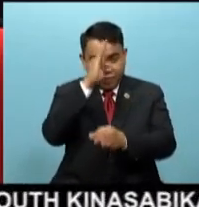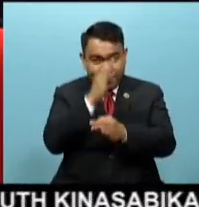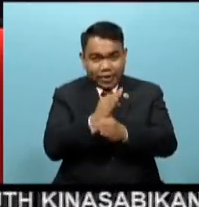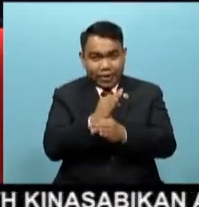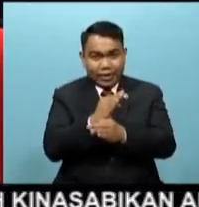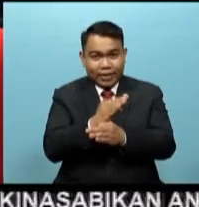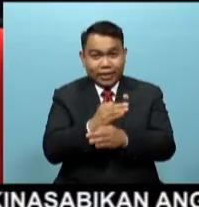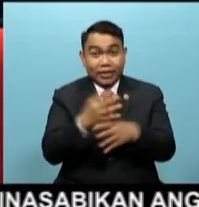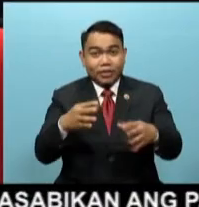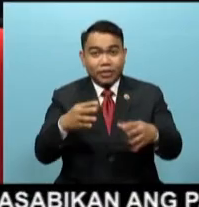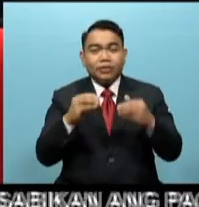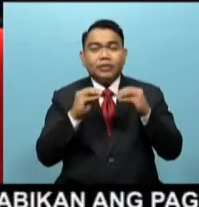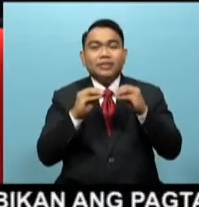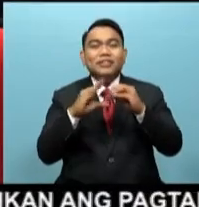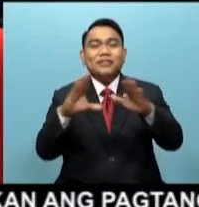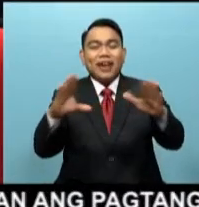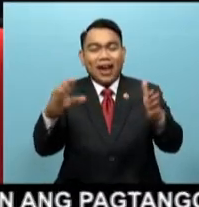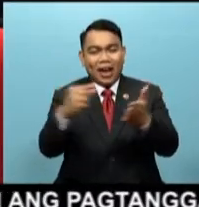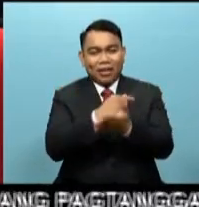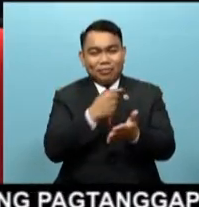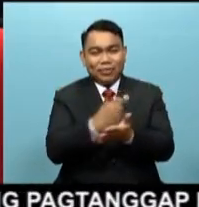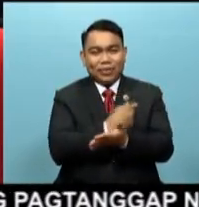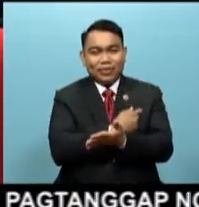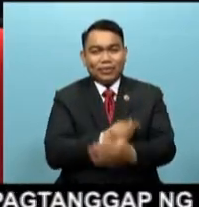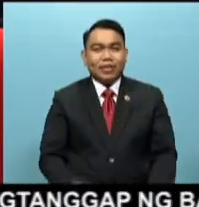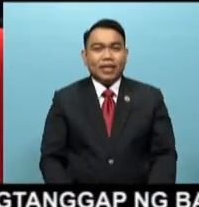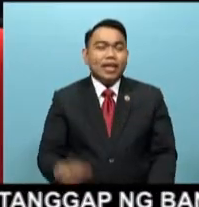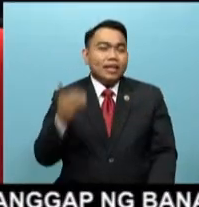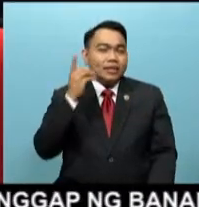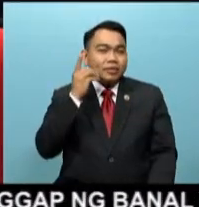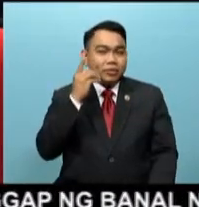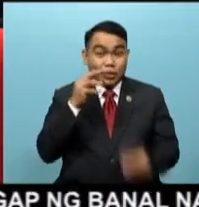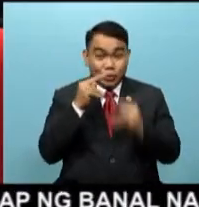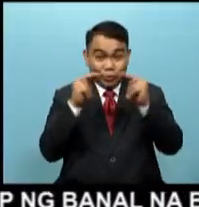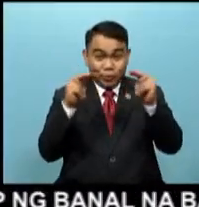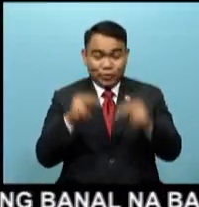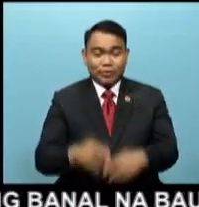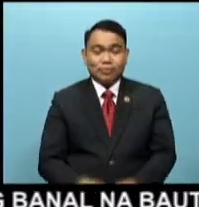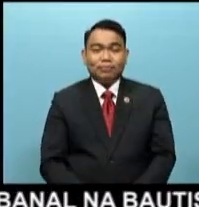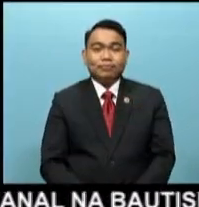Mission sa lokal ng Barbar. May balitang hatid si kapatid na Dana Saison.